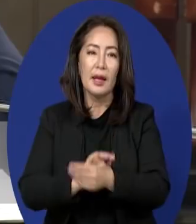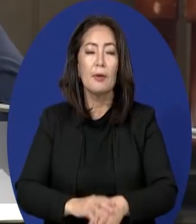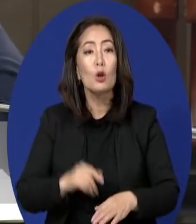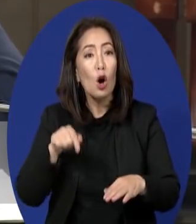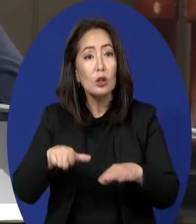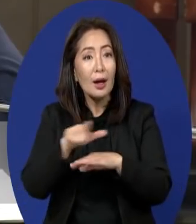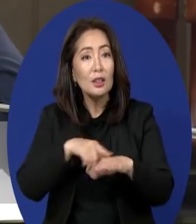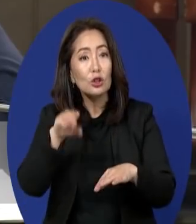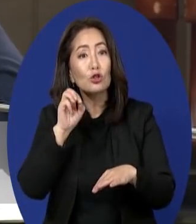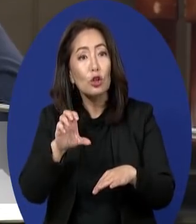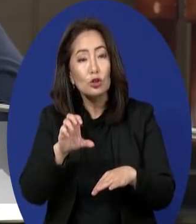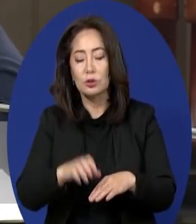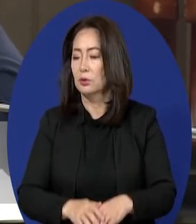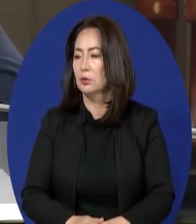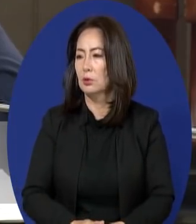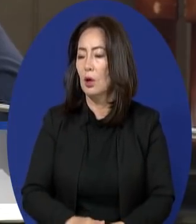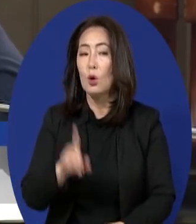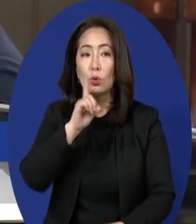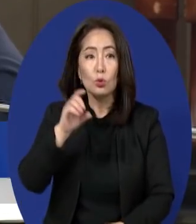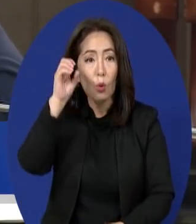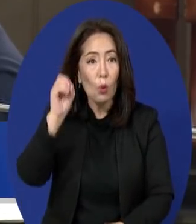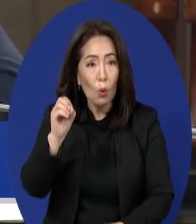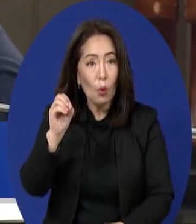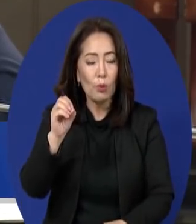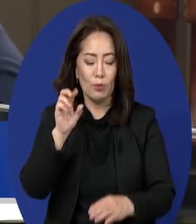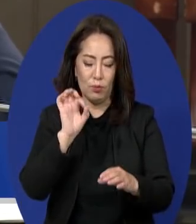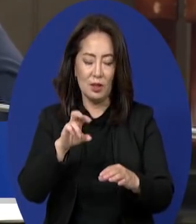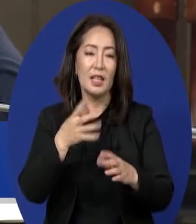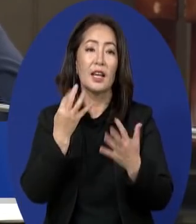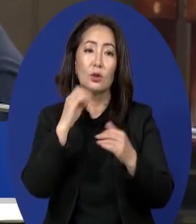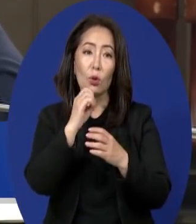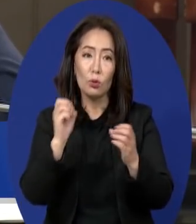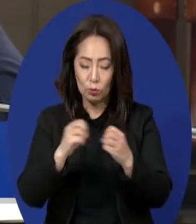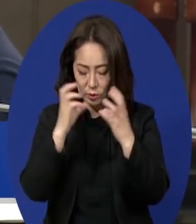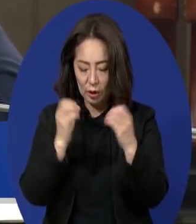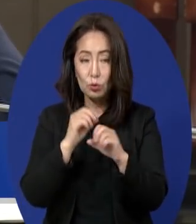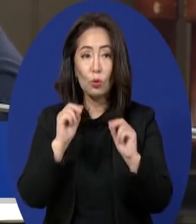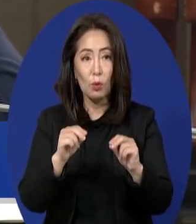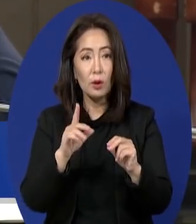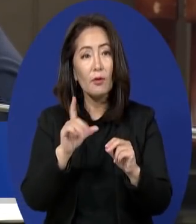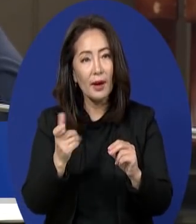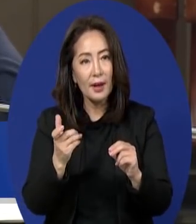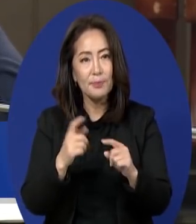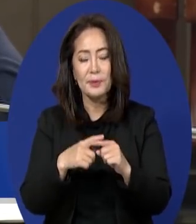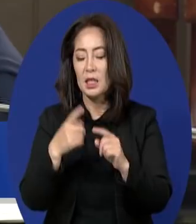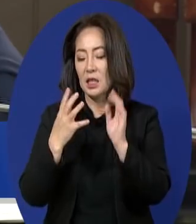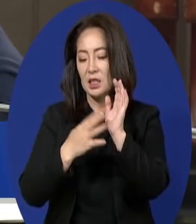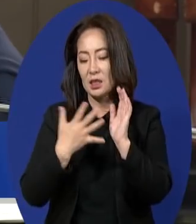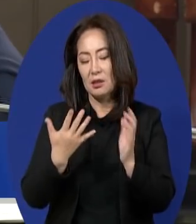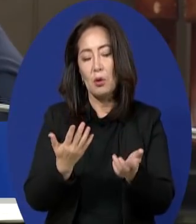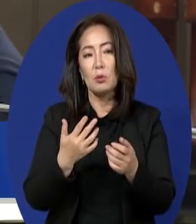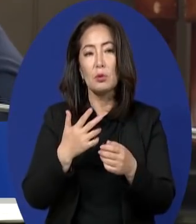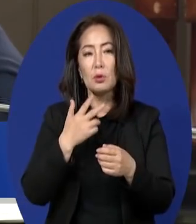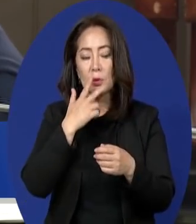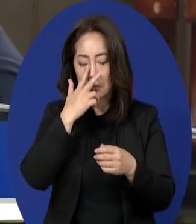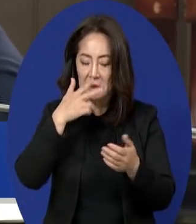газрын тосыг 100% гэж бодвол ер нь яг хэдэн хувийг нь бүтээгдэхүүн болгож саяны тэр нэрлсэн 95 шингэрүүлсэн